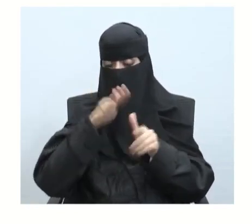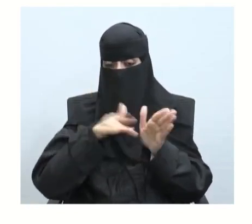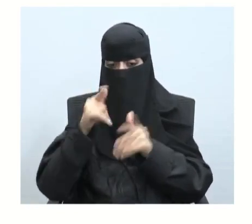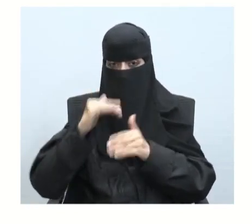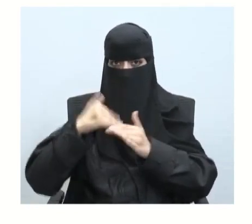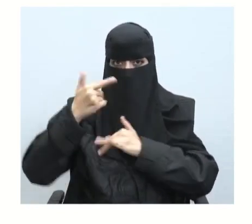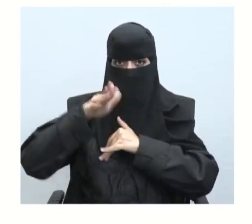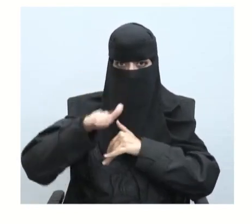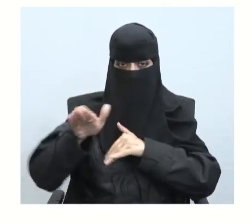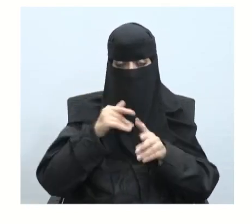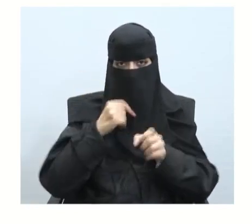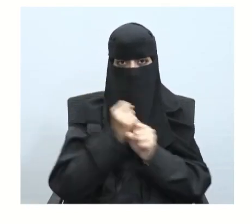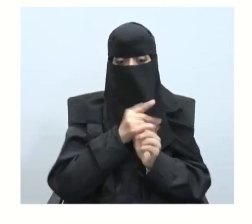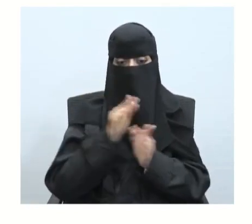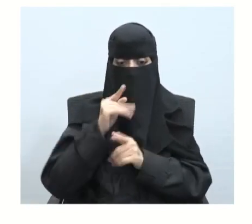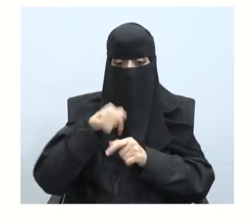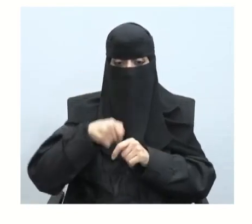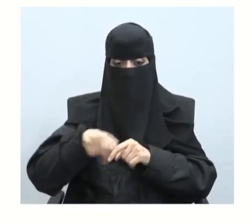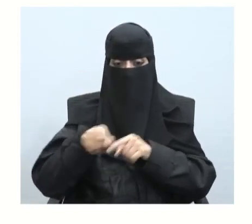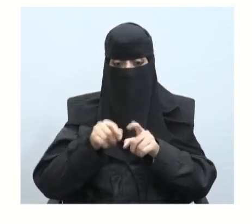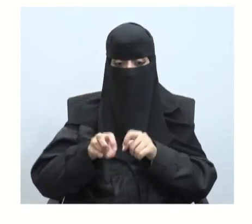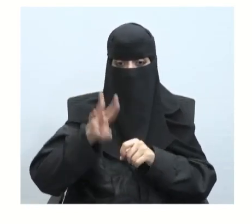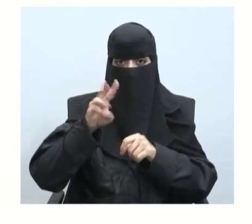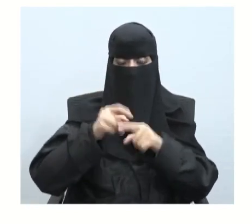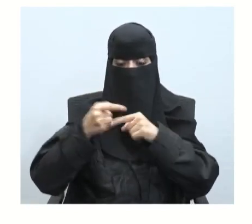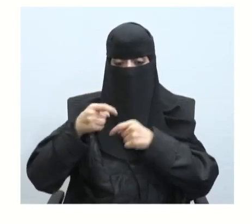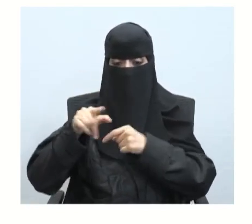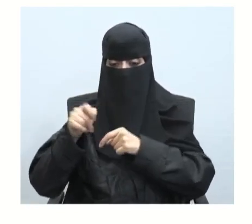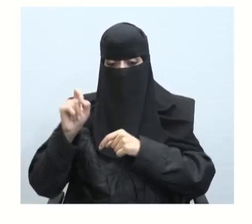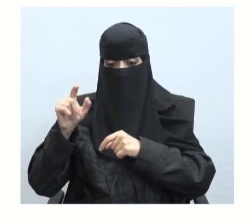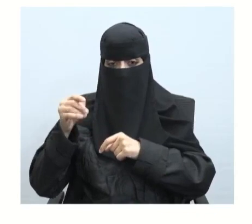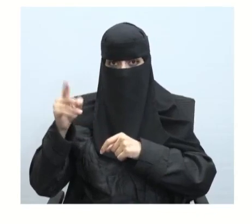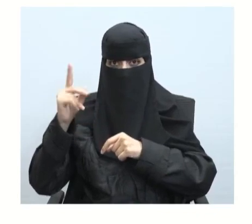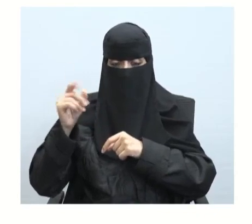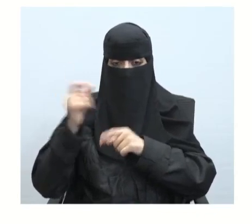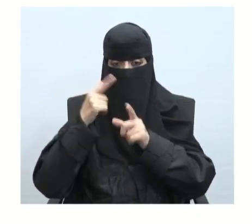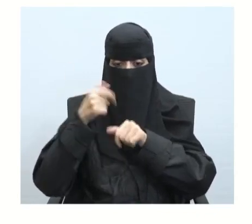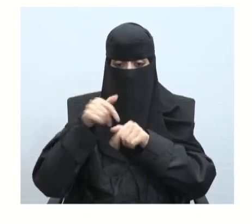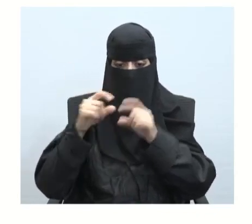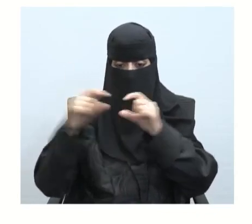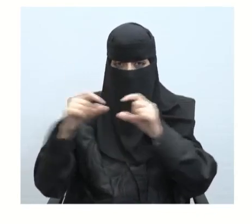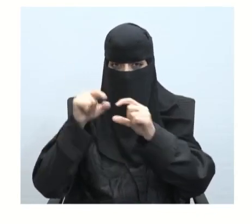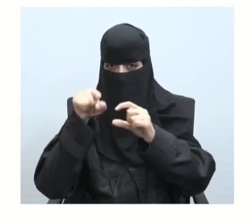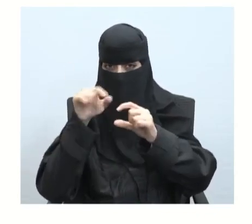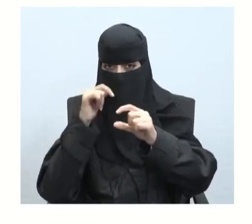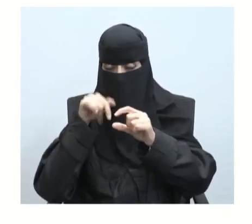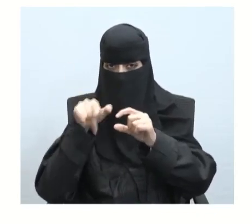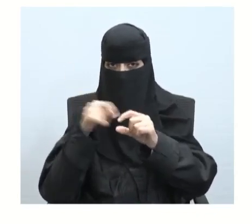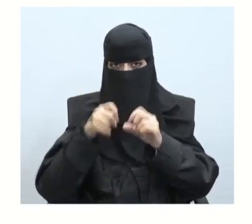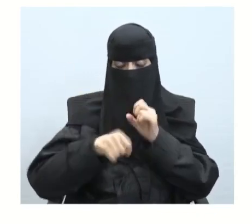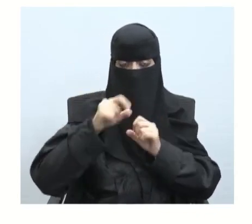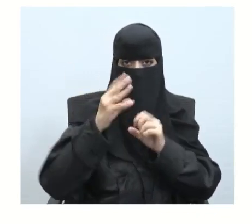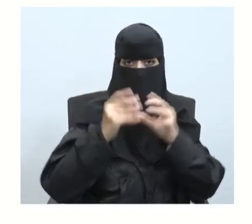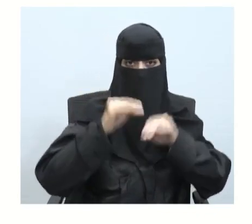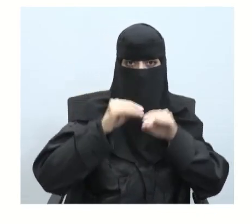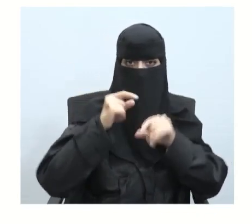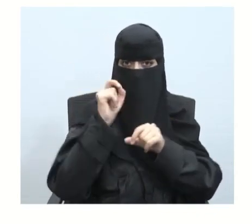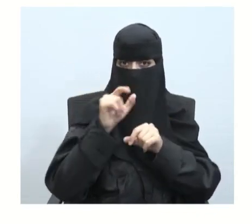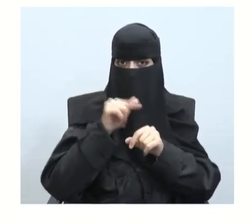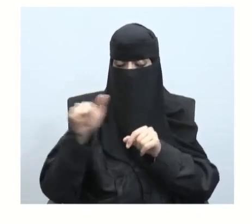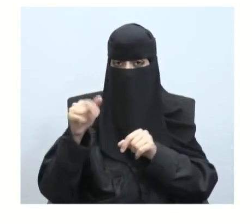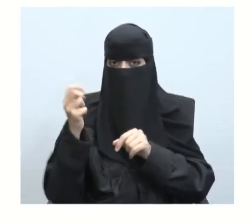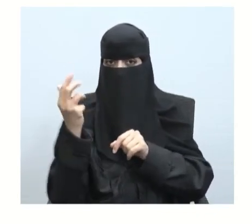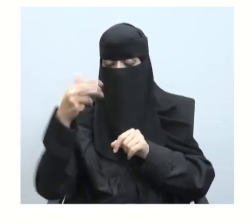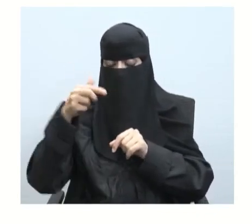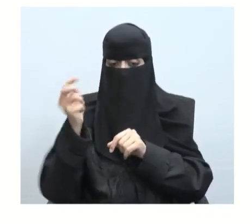بالتالي تطبق في الدبليو اف في ديكوس حيث سيتا هذه تاخذ عاده من القيم اما صفر